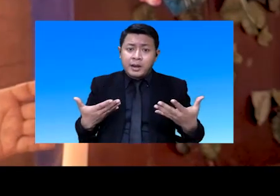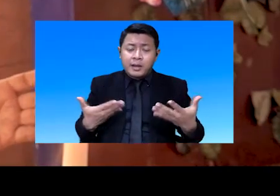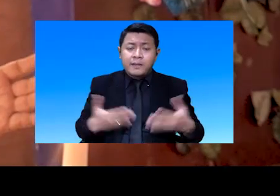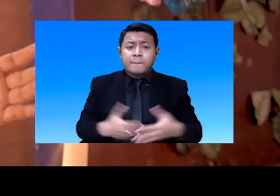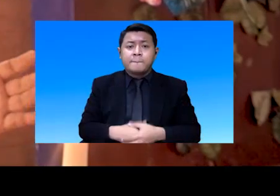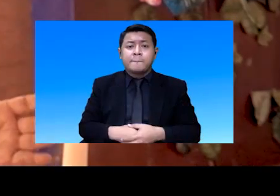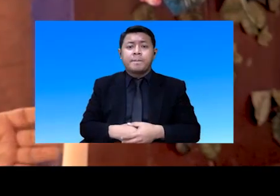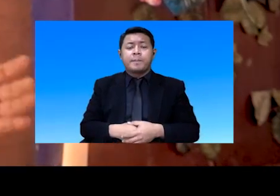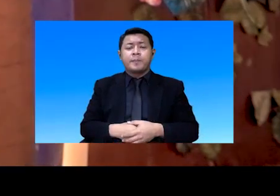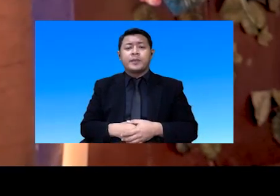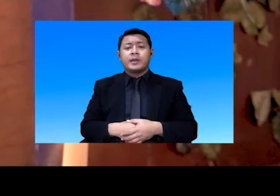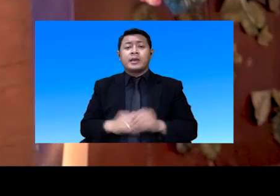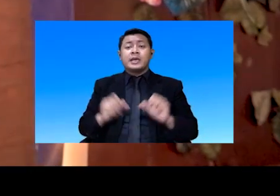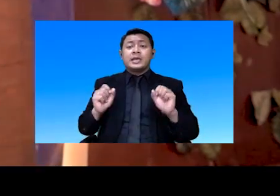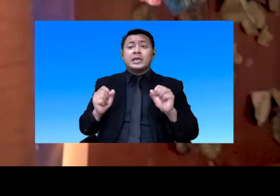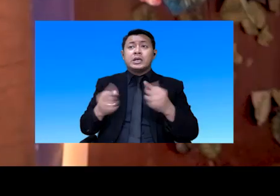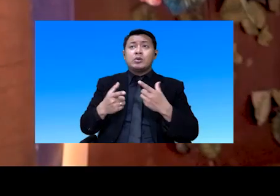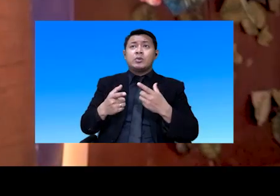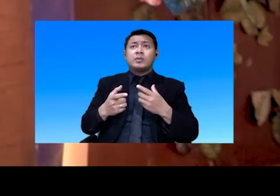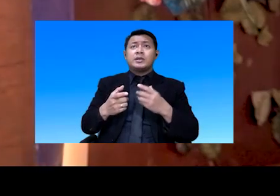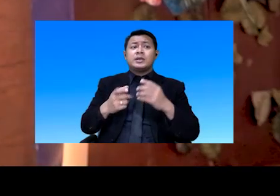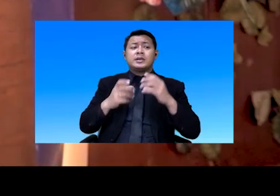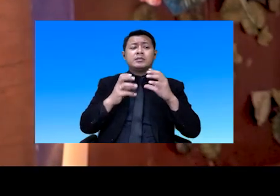dengan hidup di alam yang berbeda?